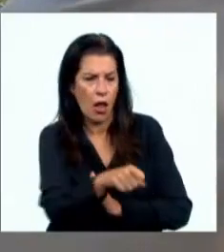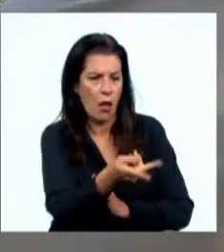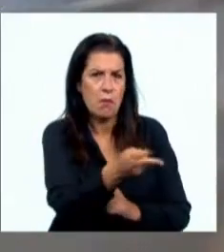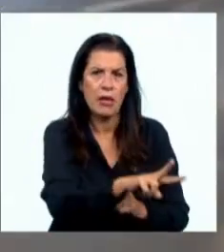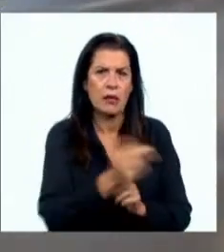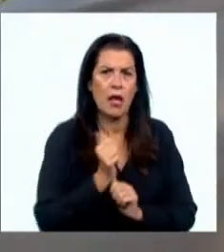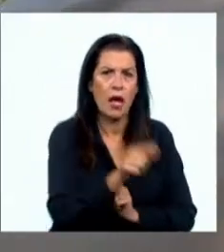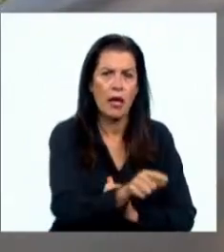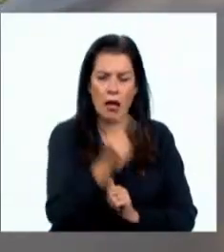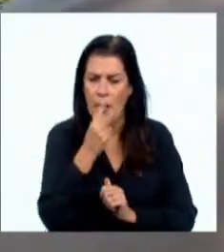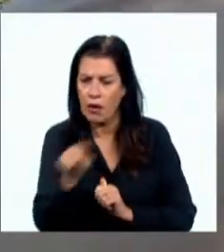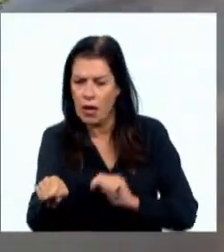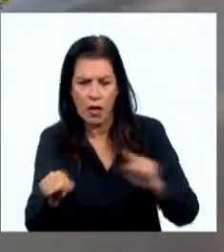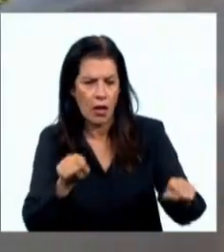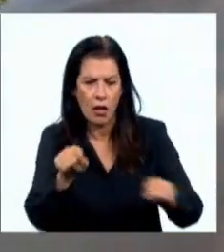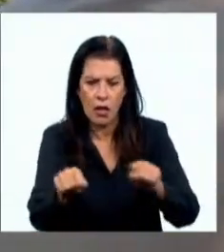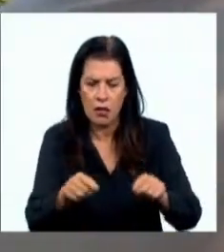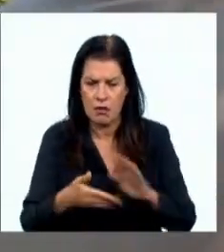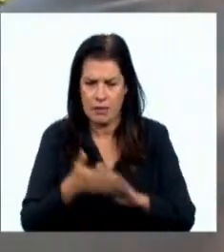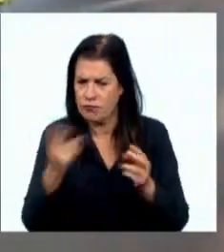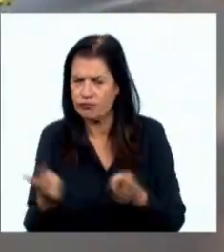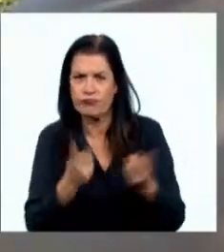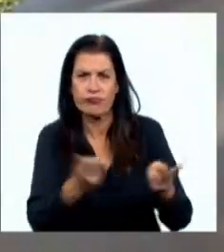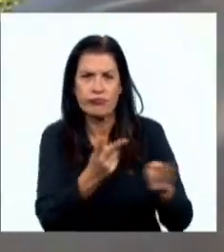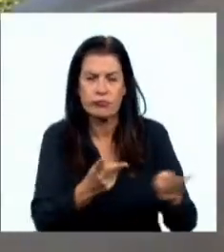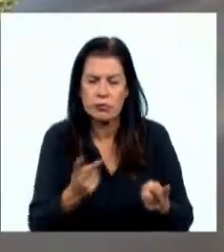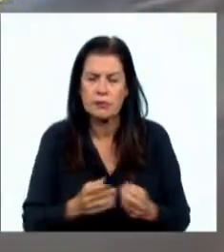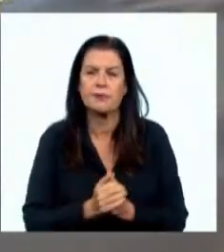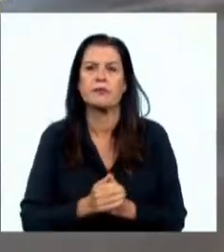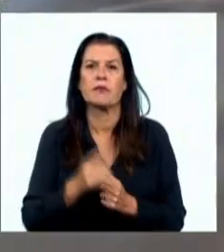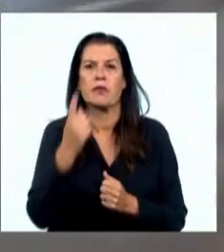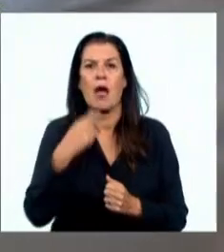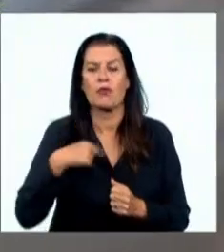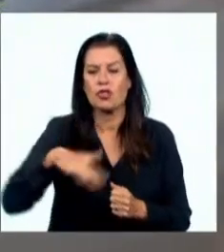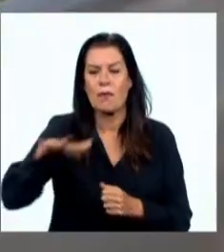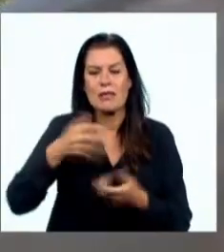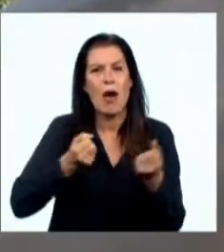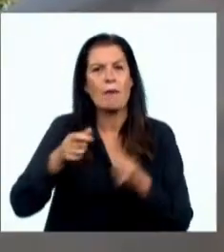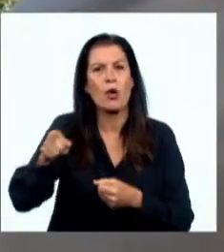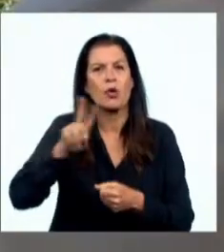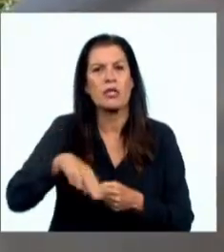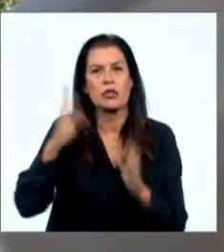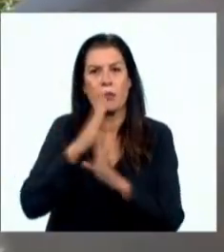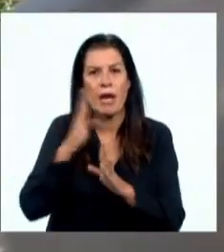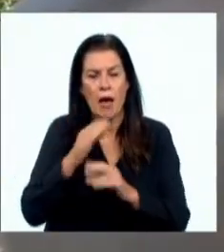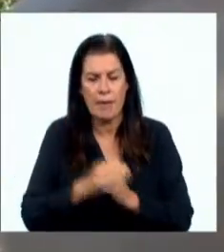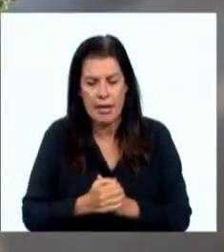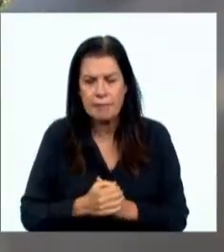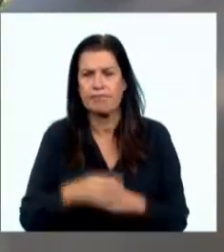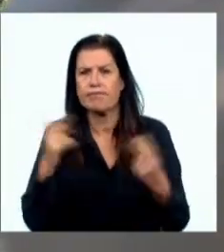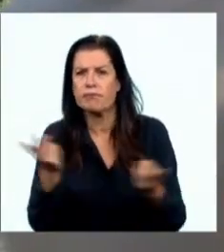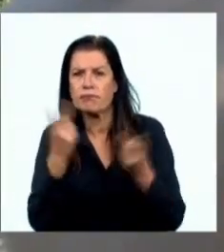אנחנו מתחילים לסרוק, אומרים שבאזור המרטאפ, איפה שכל הרכבים היה מחבל, באמת מבצעים שם סריקה כזאת חפוזה, לא יותר